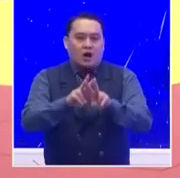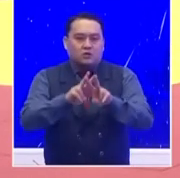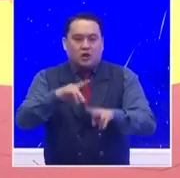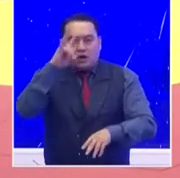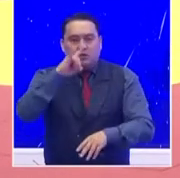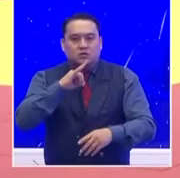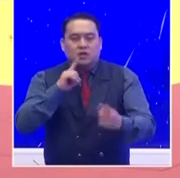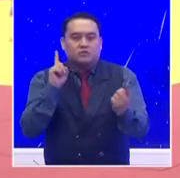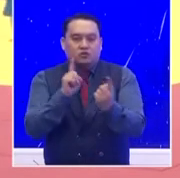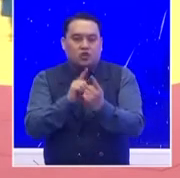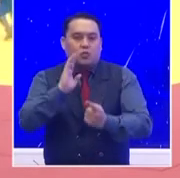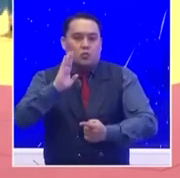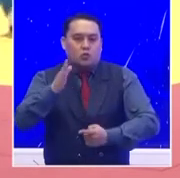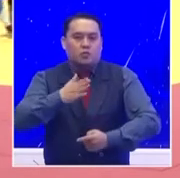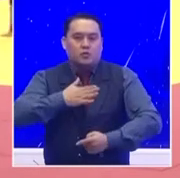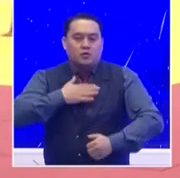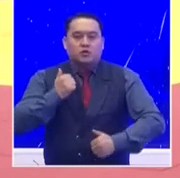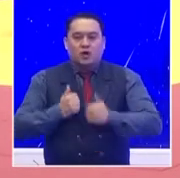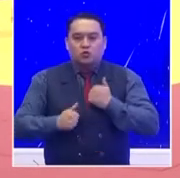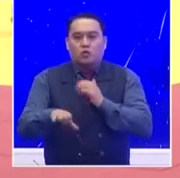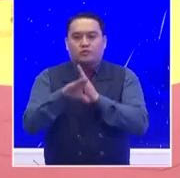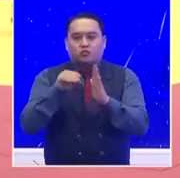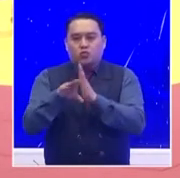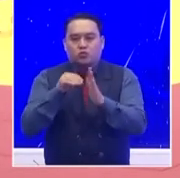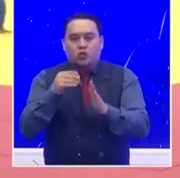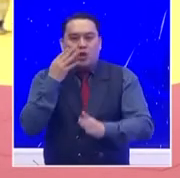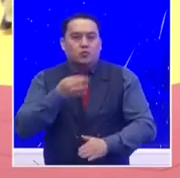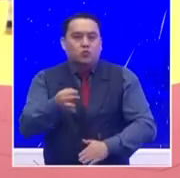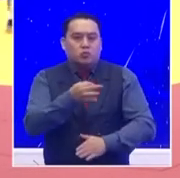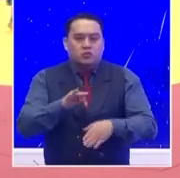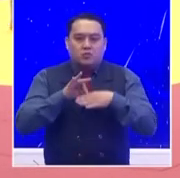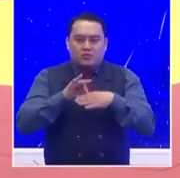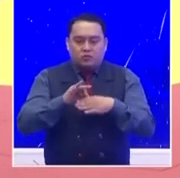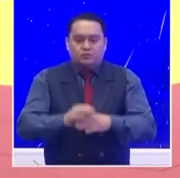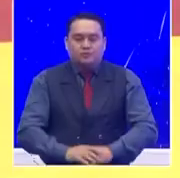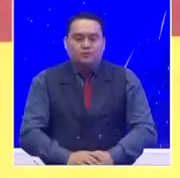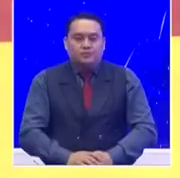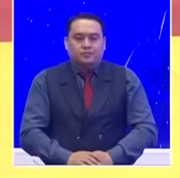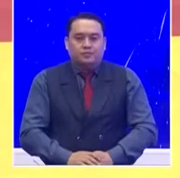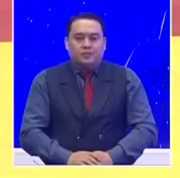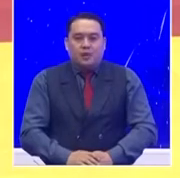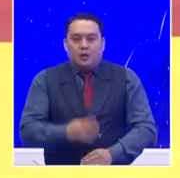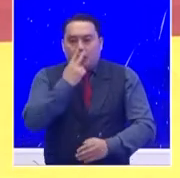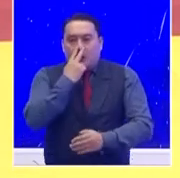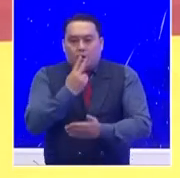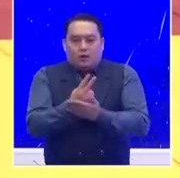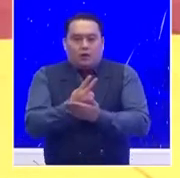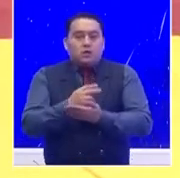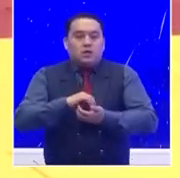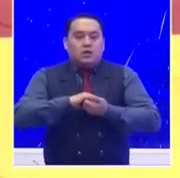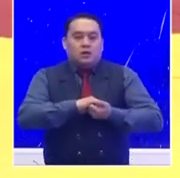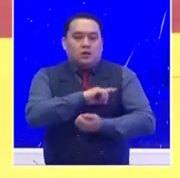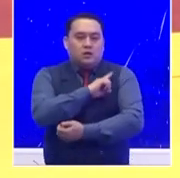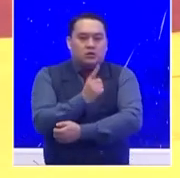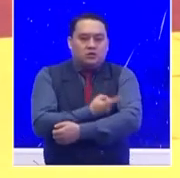выставляем встречать поэтому вам чтоб достойным сборного matin ской области создать проводится демонстрация силы отнюдь не самое